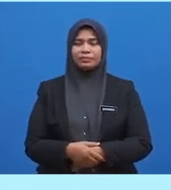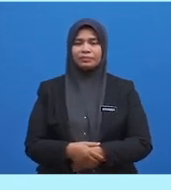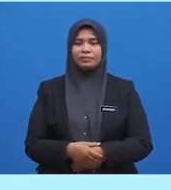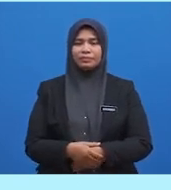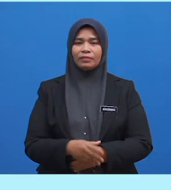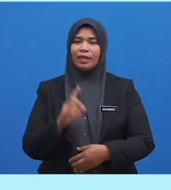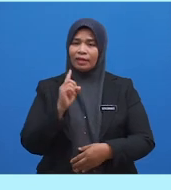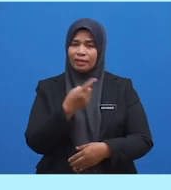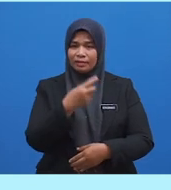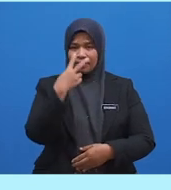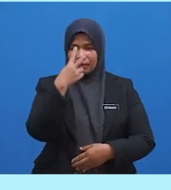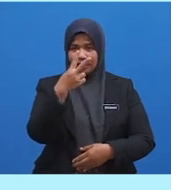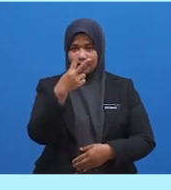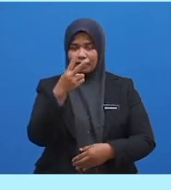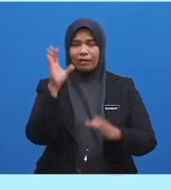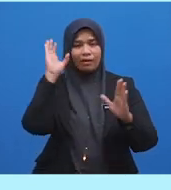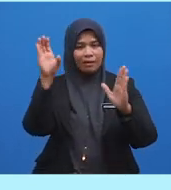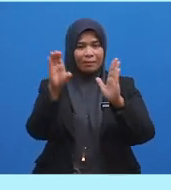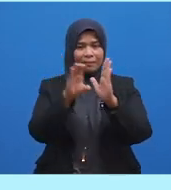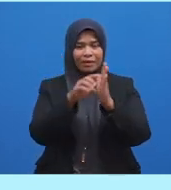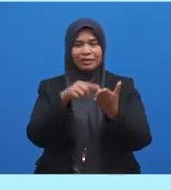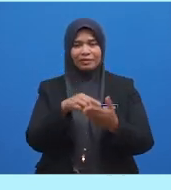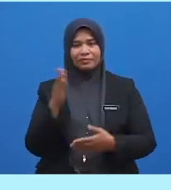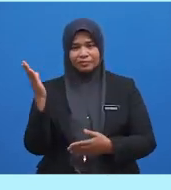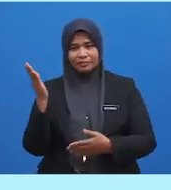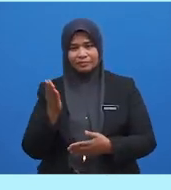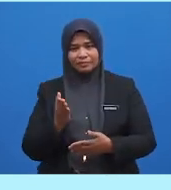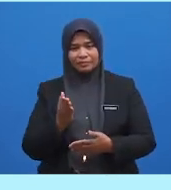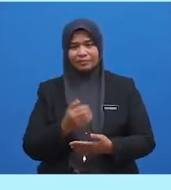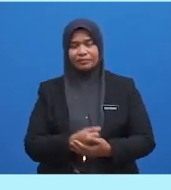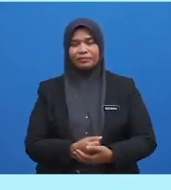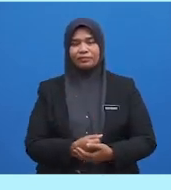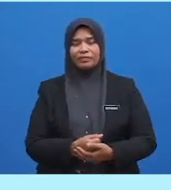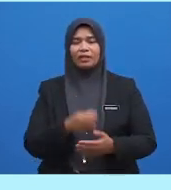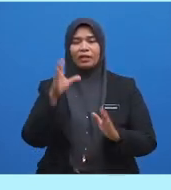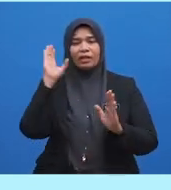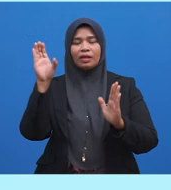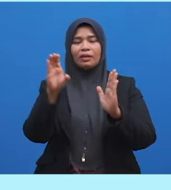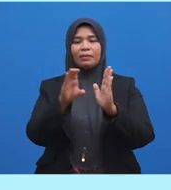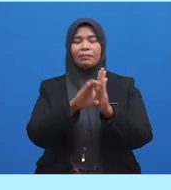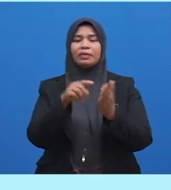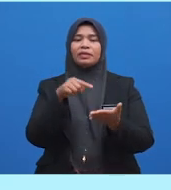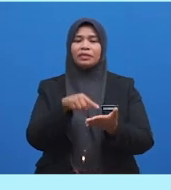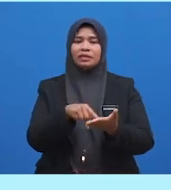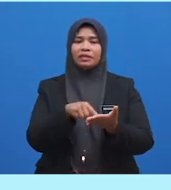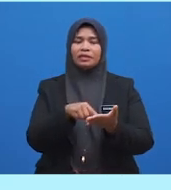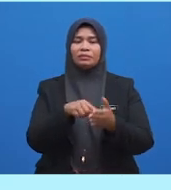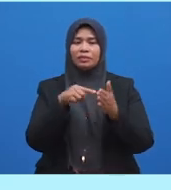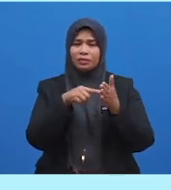kita lihat Kampar ini pula gambar ini